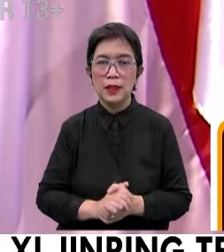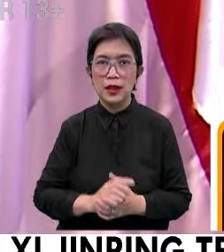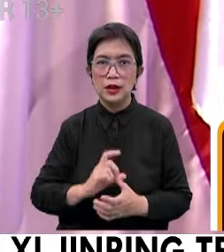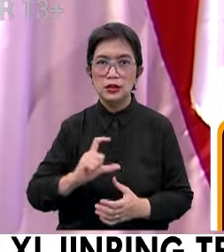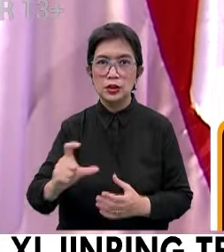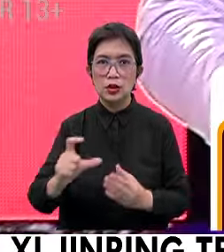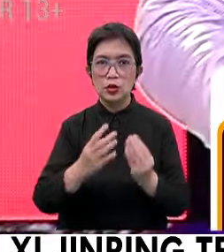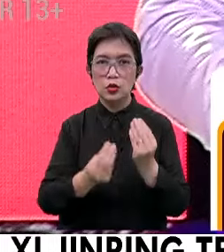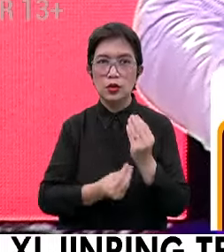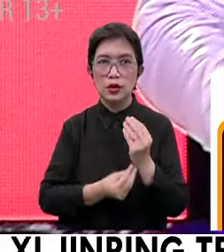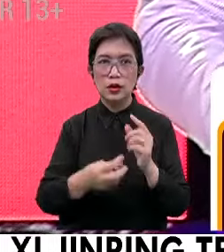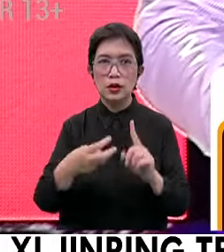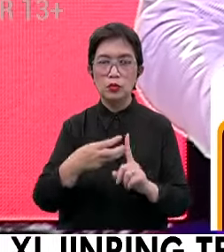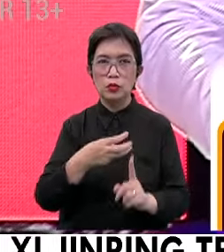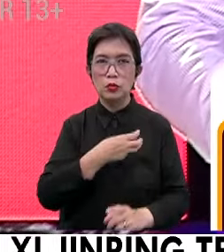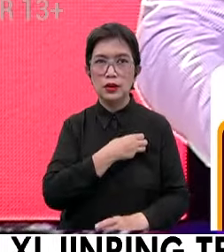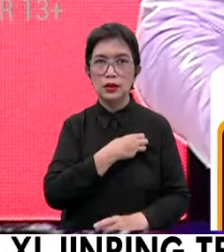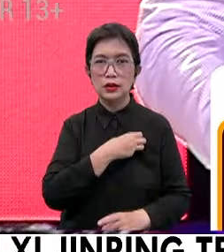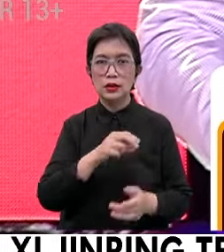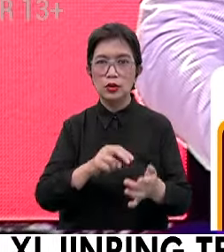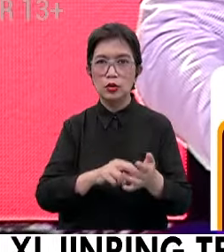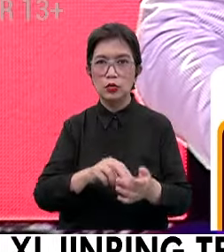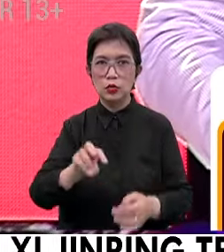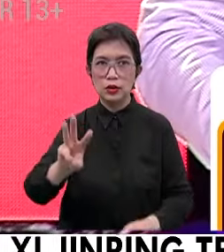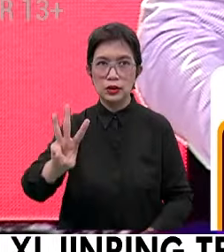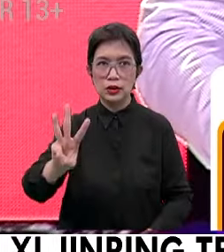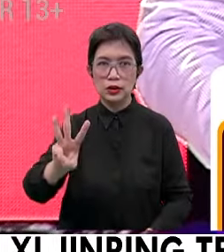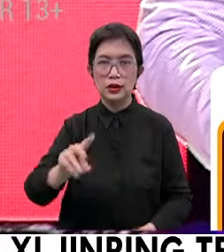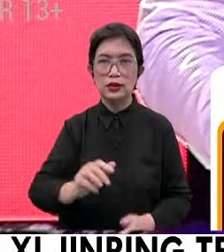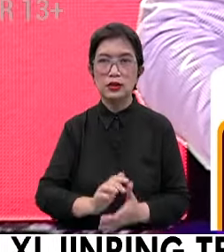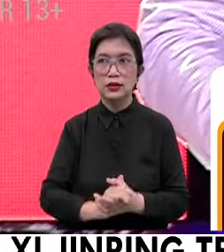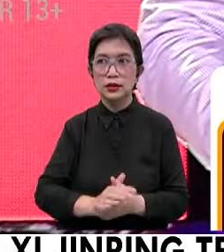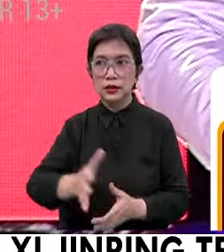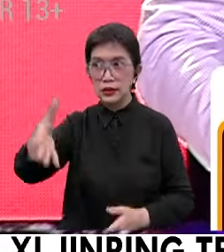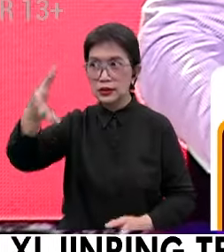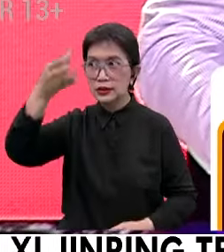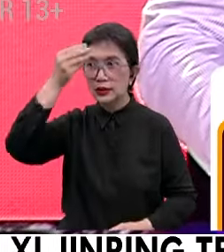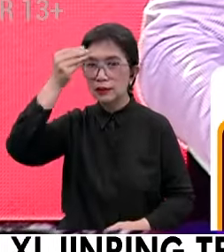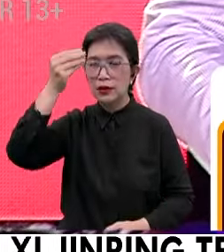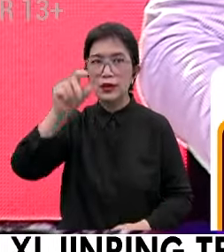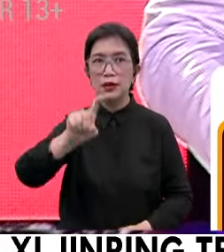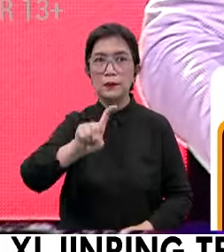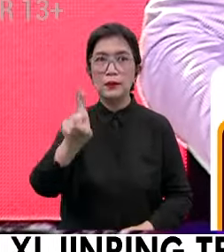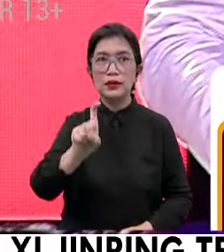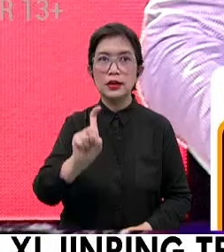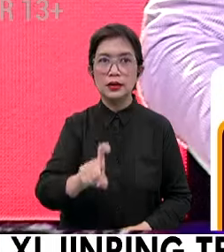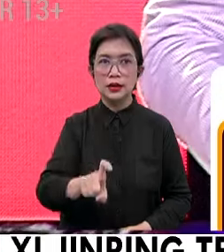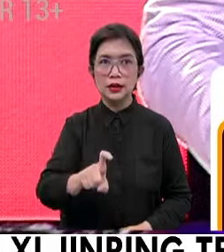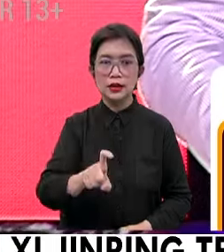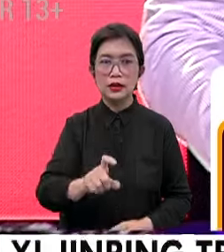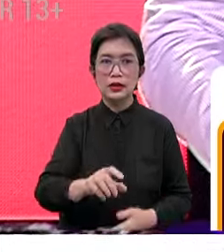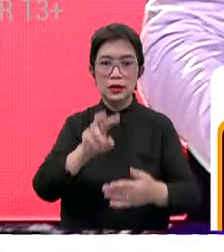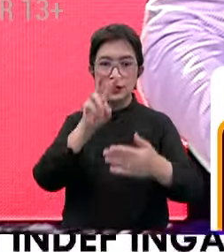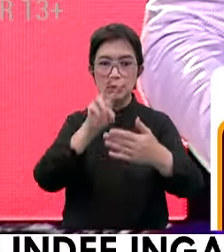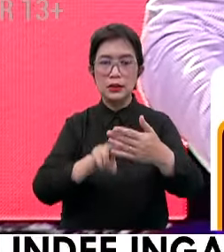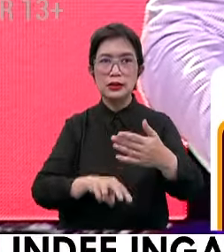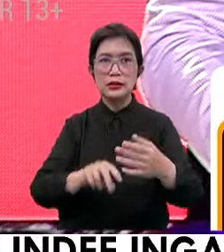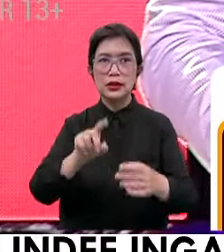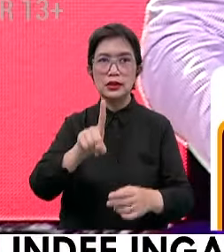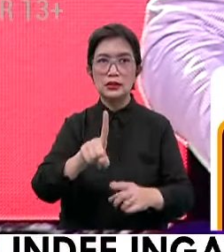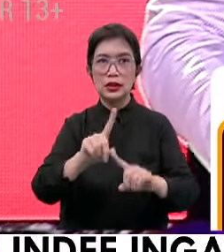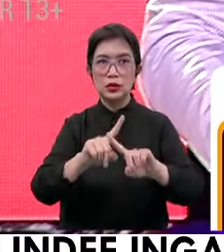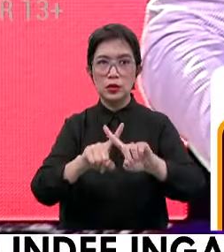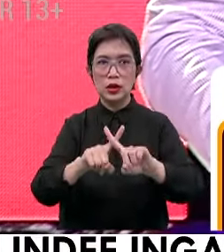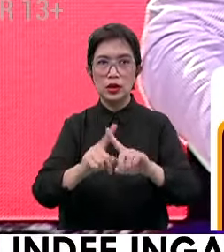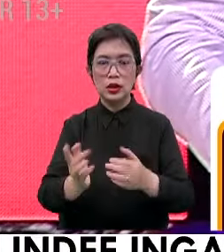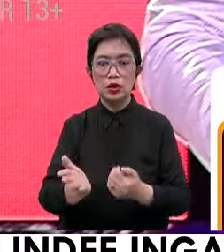bupati nomor urut 3, kami mohonkan untuk menyimak pertanyaan karena pertanyaan hanya akan kami bacakan satu kali dan tidak dapat